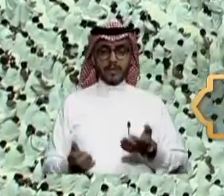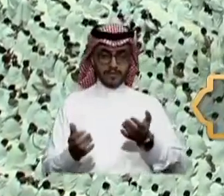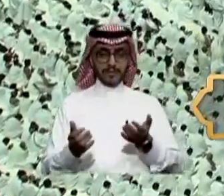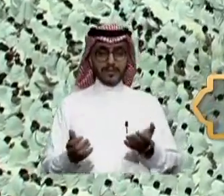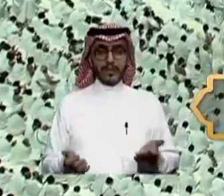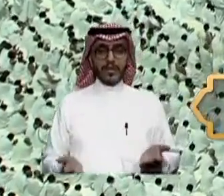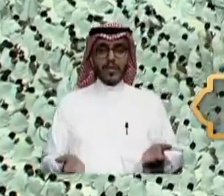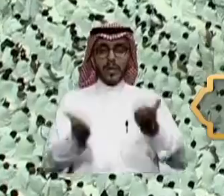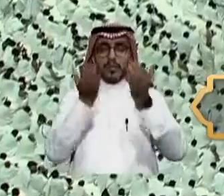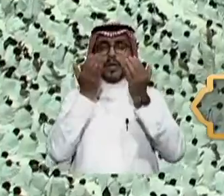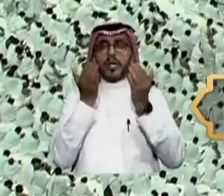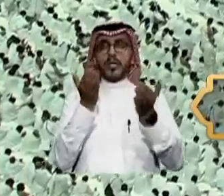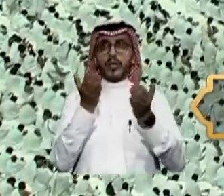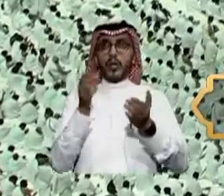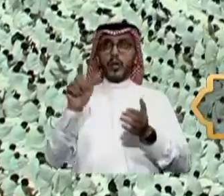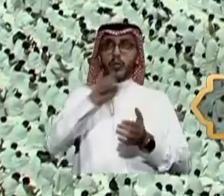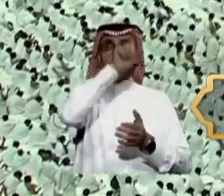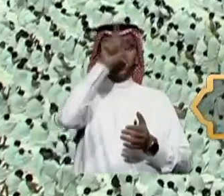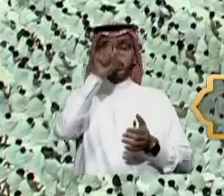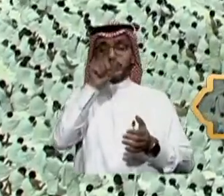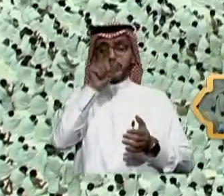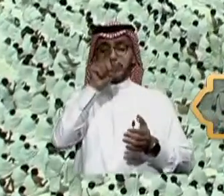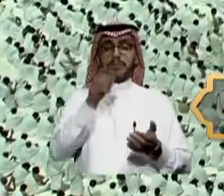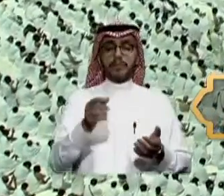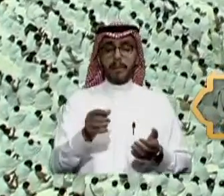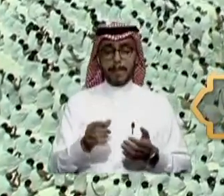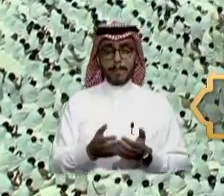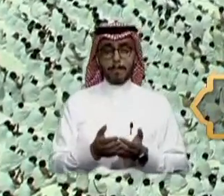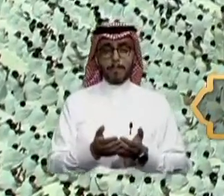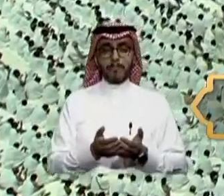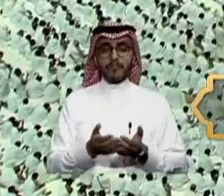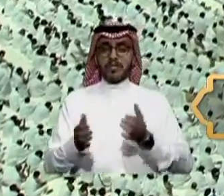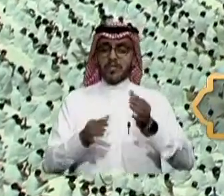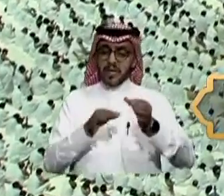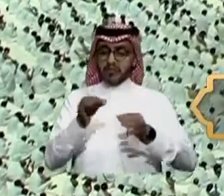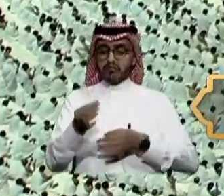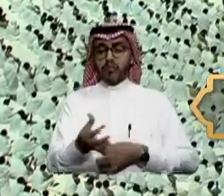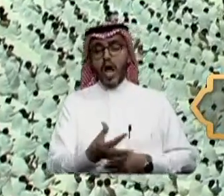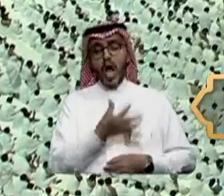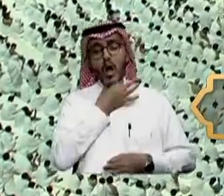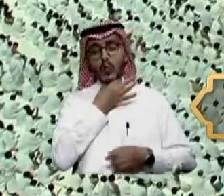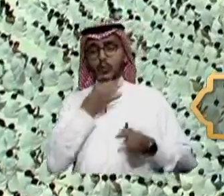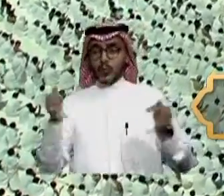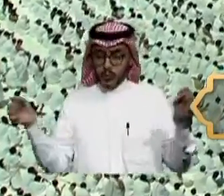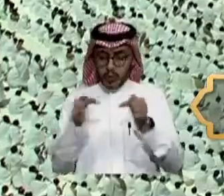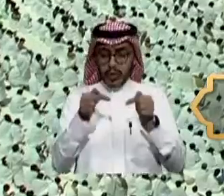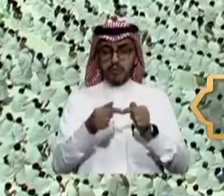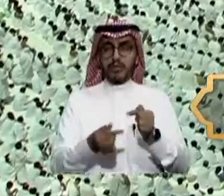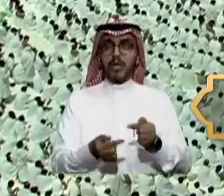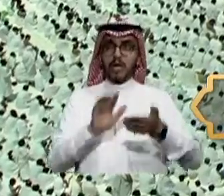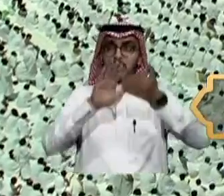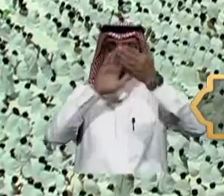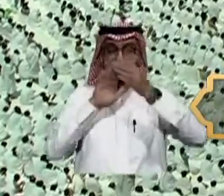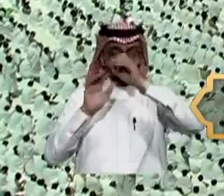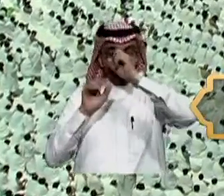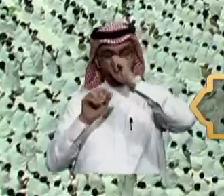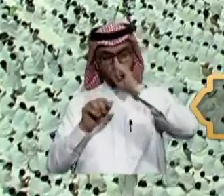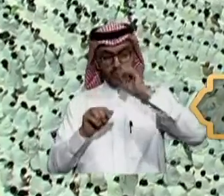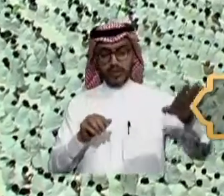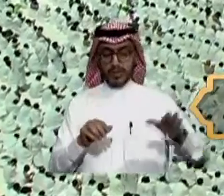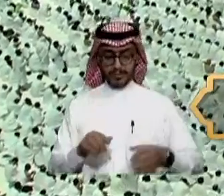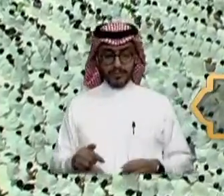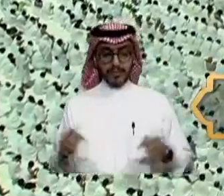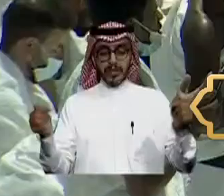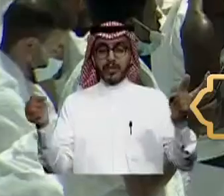العالمين اللهم انا نجعلك اللهم انا نجعلك في نحور اعدائك واعدائها ونعوذ بك من